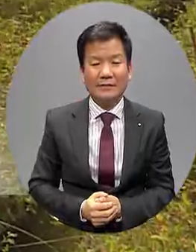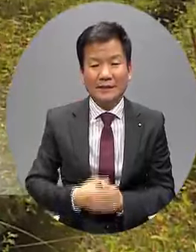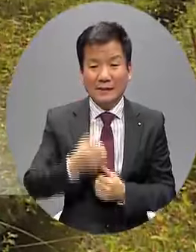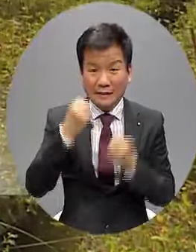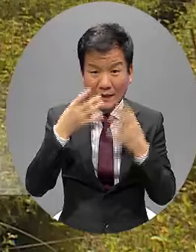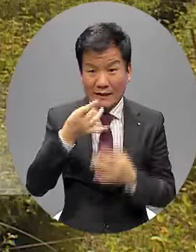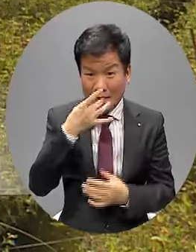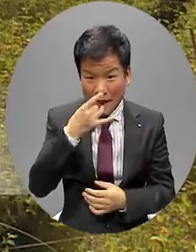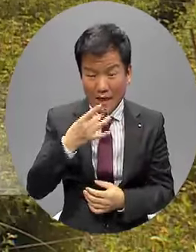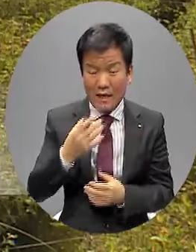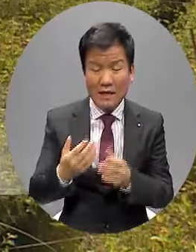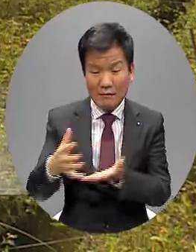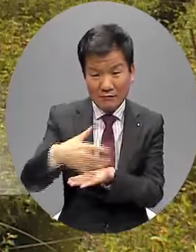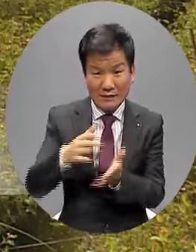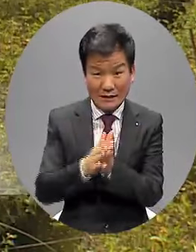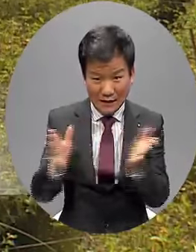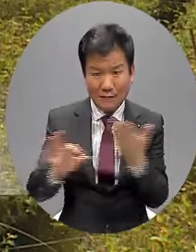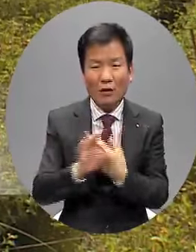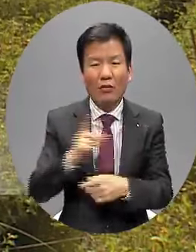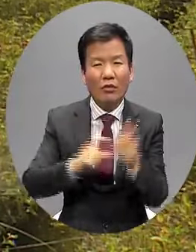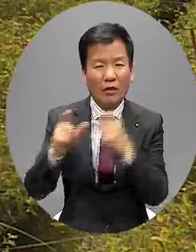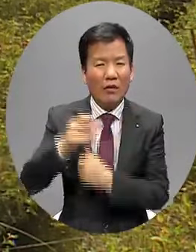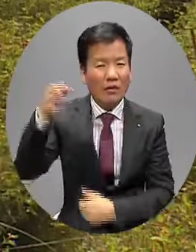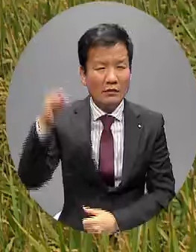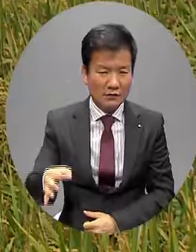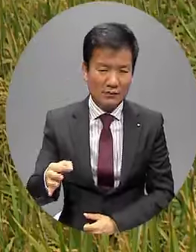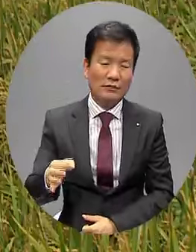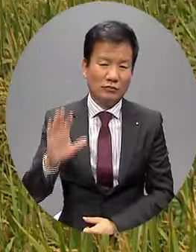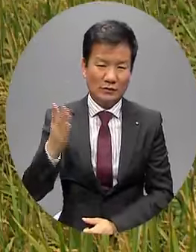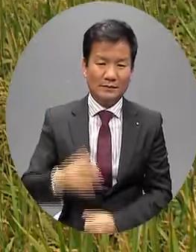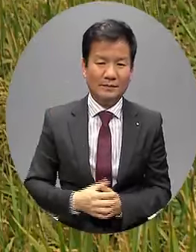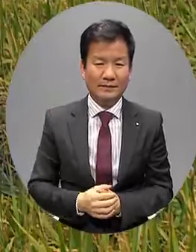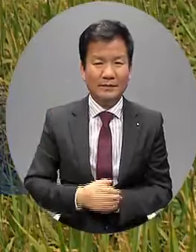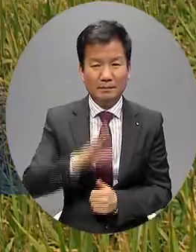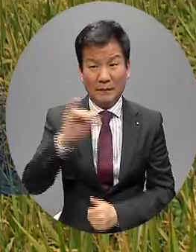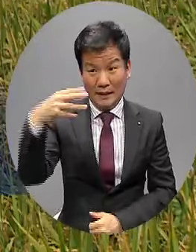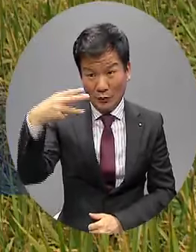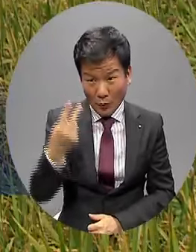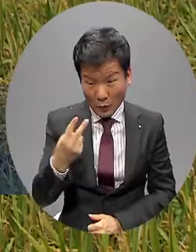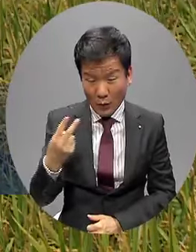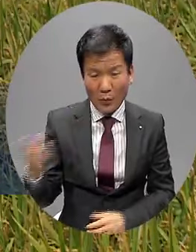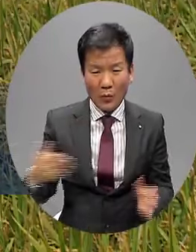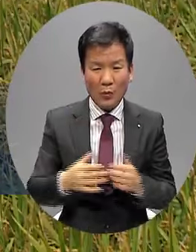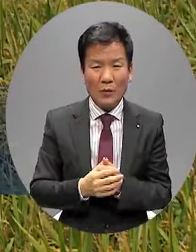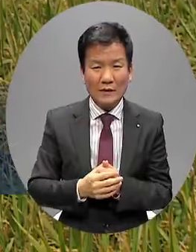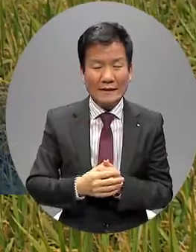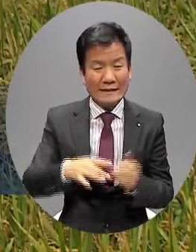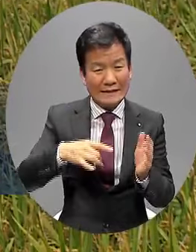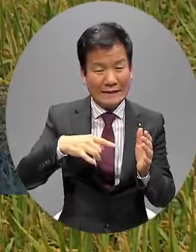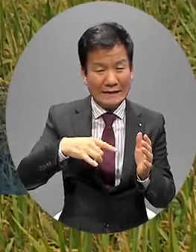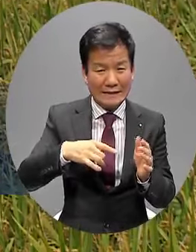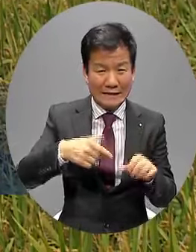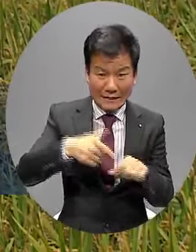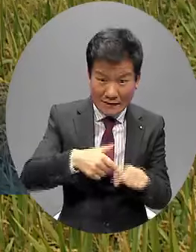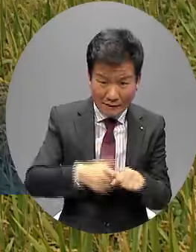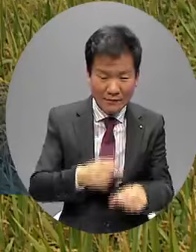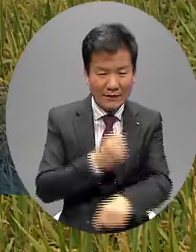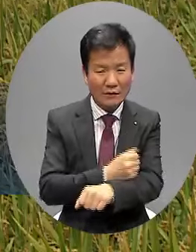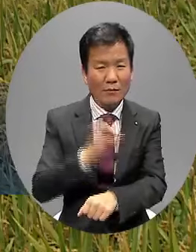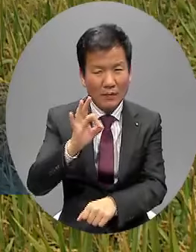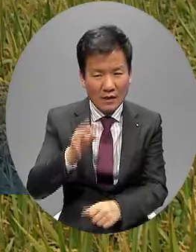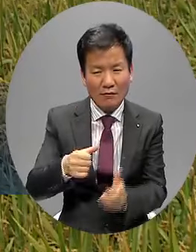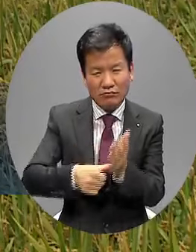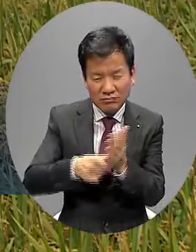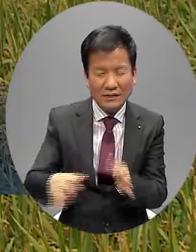햅쌀이 나오면서 더 떨어지진 않을까 걱정입니다. 비료값, 뭐 면세율, 인건비는 상승을 하고 농자들도